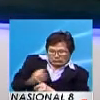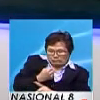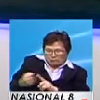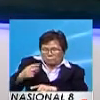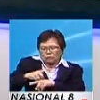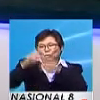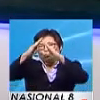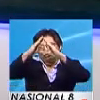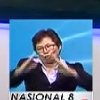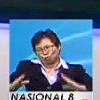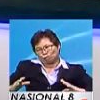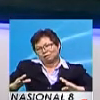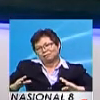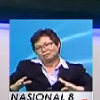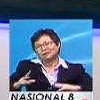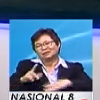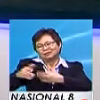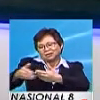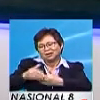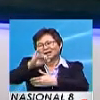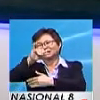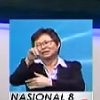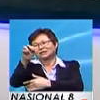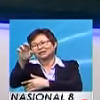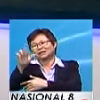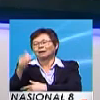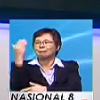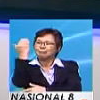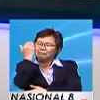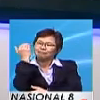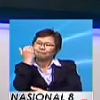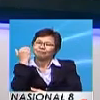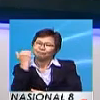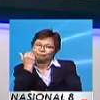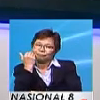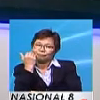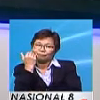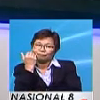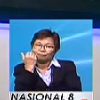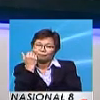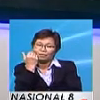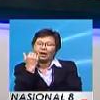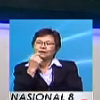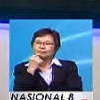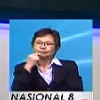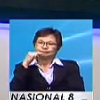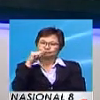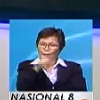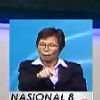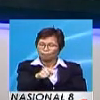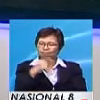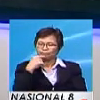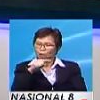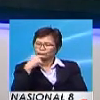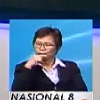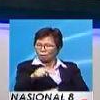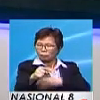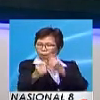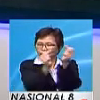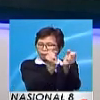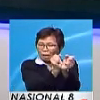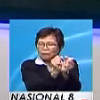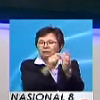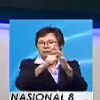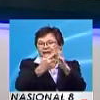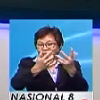sebuah rumah di taman Gemilang dekat jitra majistret kanan mahkamah jitra Mohammad Khairul hafizuddin ramle mengeluarkan perintah reman itu